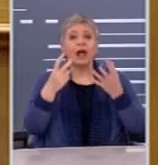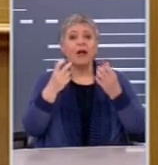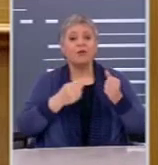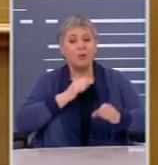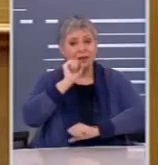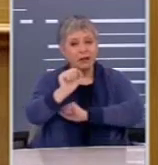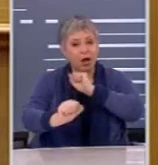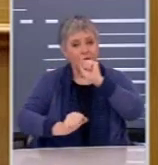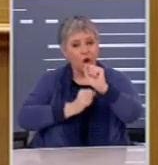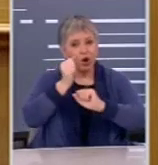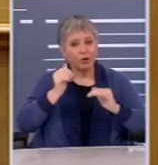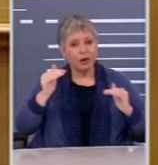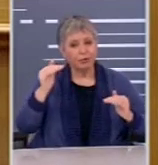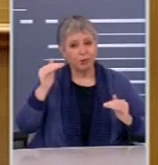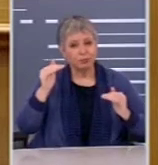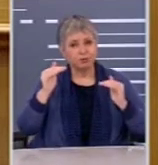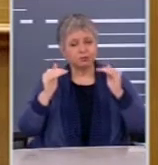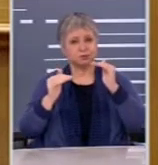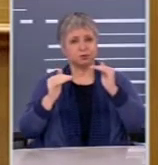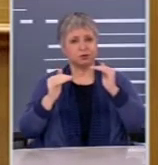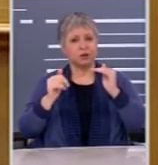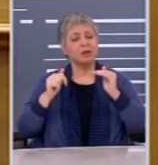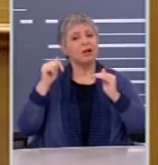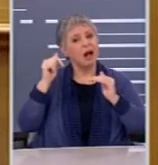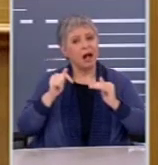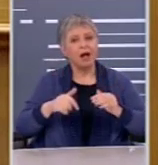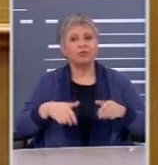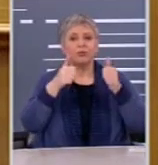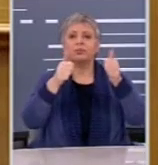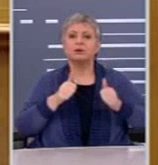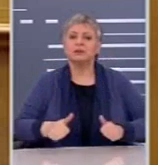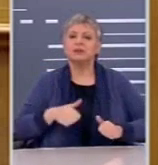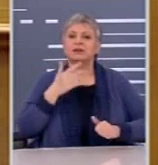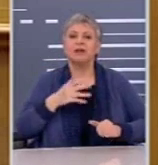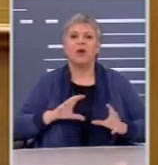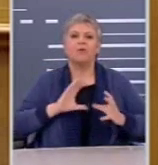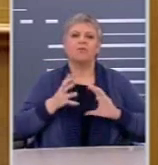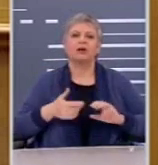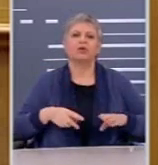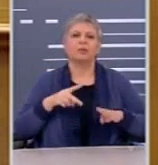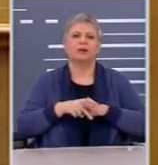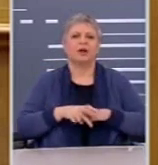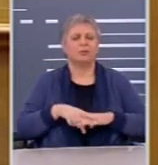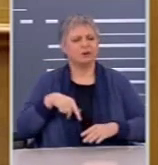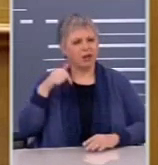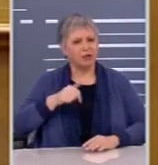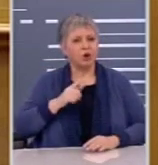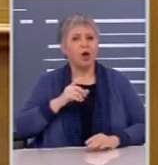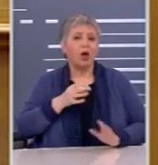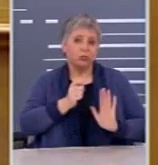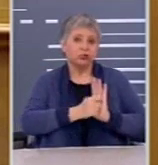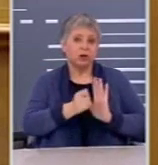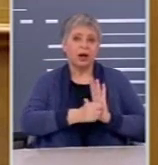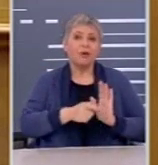γεφυρωθεί. Σύμφωνα με την Παγκόσμια Τράπεζα, μόνο το 50% των γυναικών έχει σήμερα πρόσβαση στην αγορά εργασίας. Οι